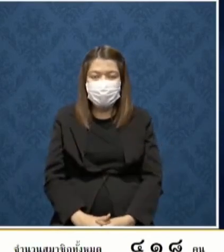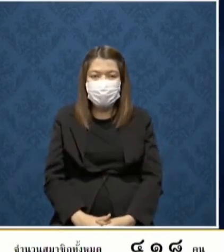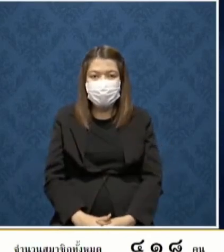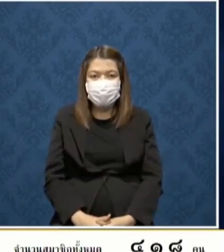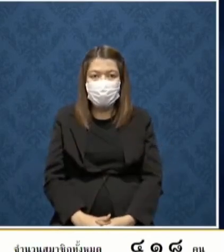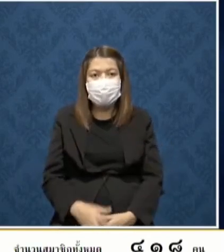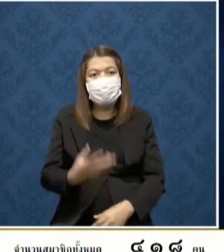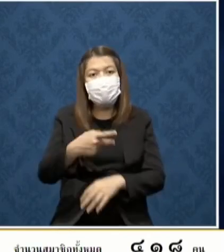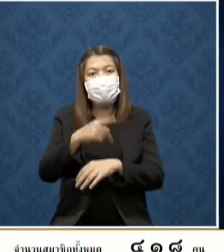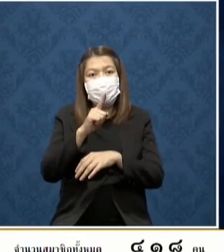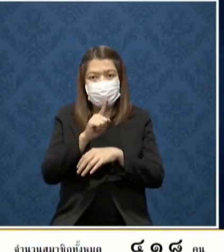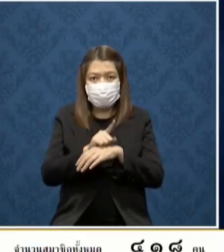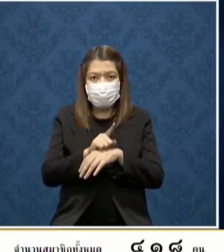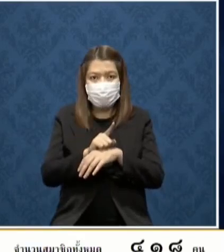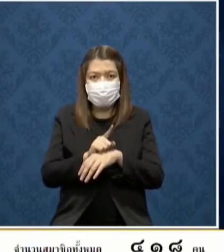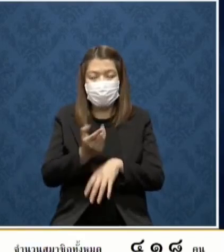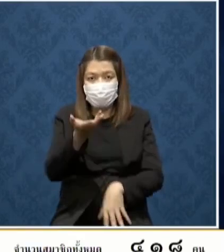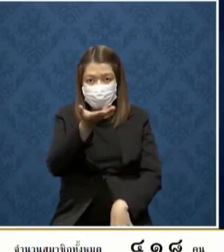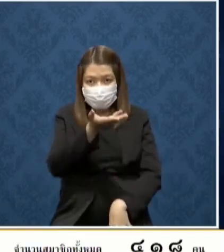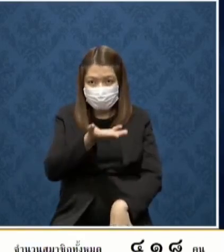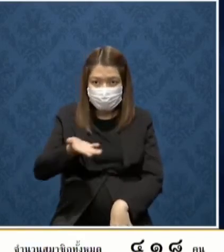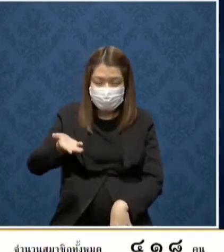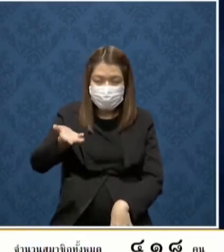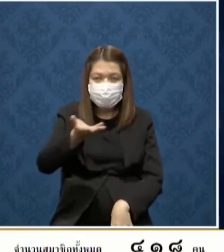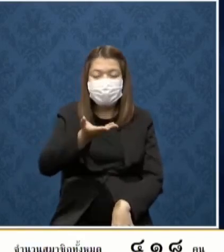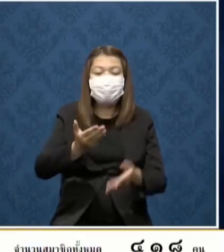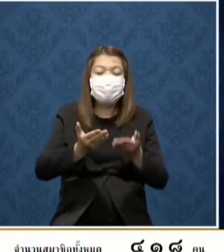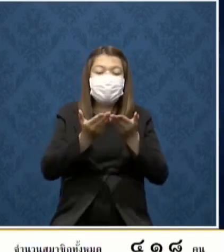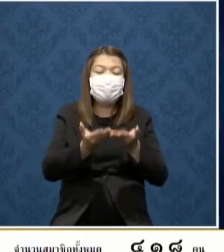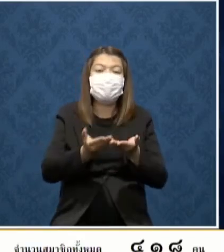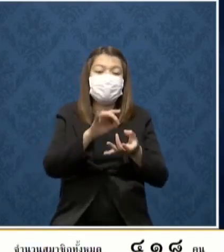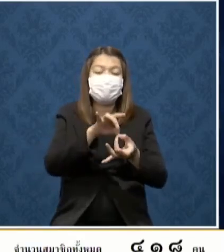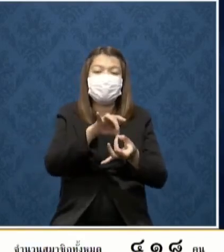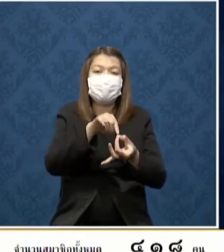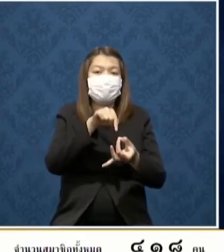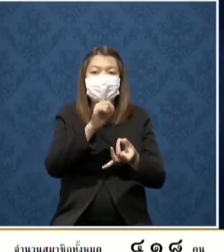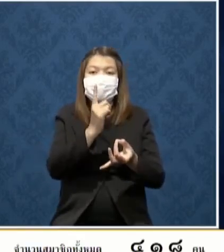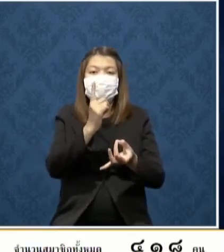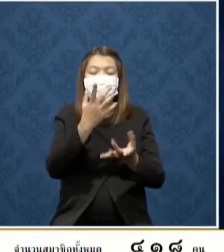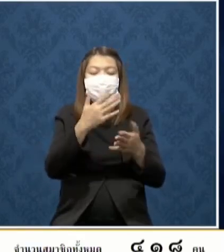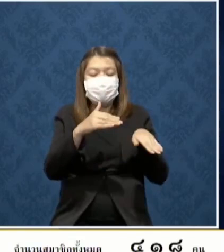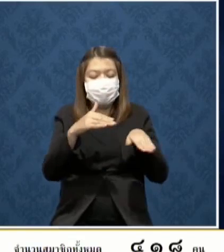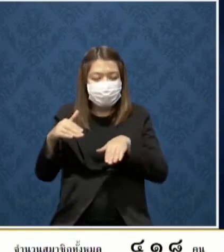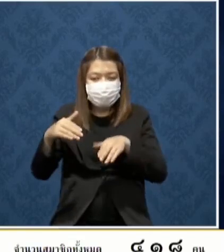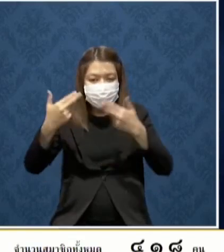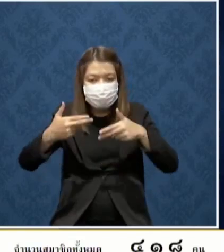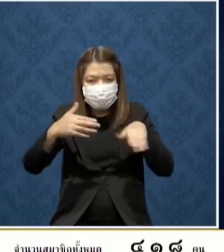ทแทานครั ผมตเรีนว่า ไมใช่เพียงเหอหวงสโกไทยเท่านั้นนะครั ที่ไมมความพ้อมรบ